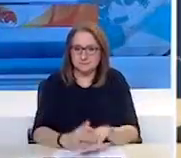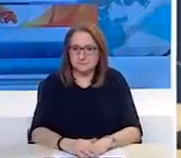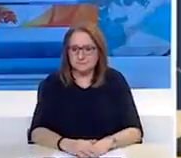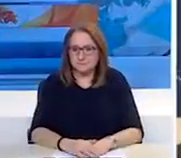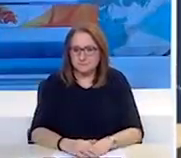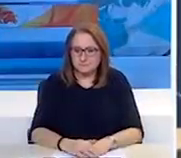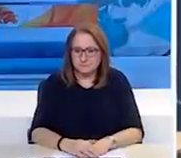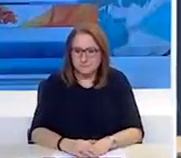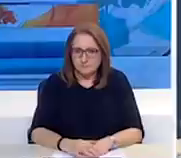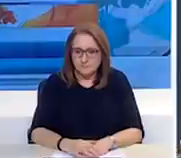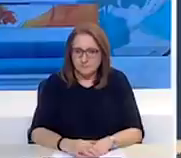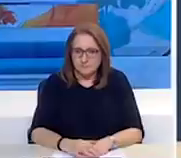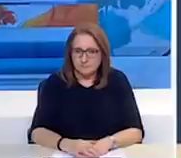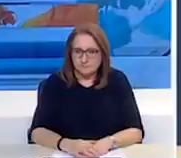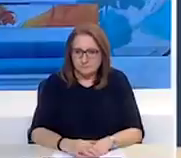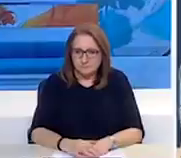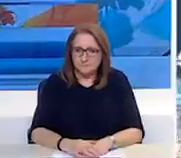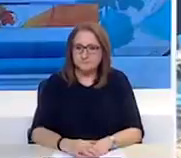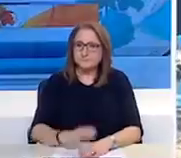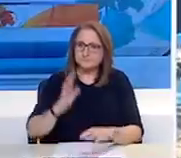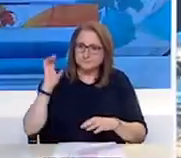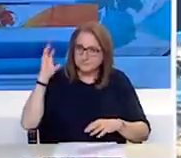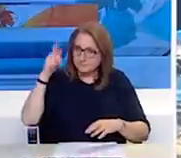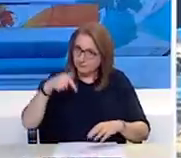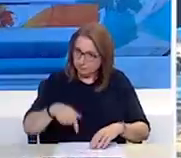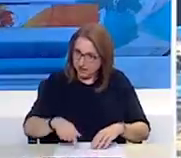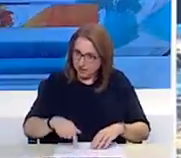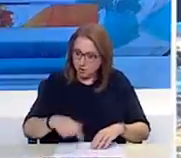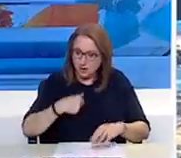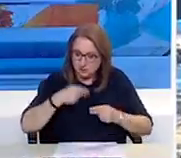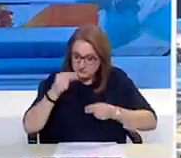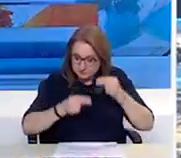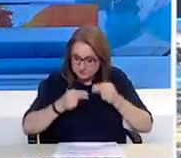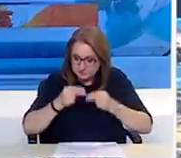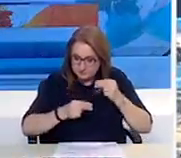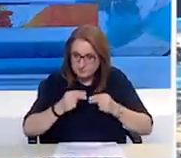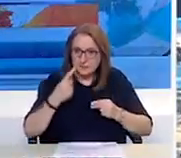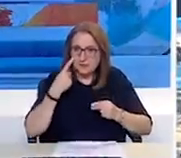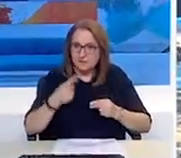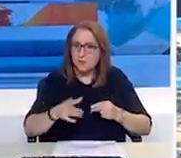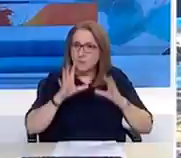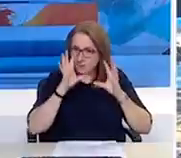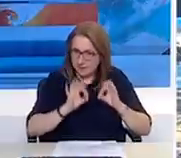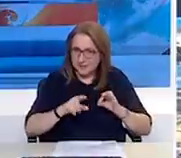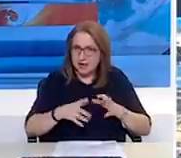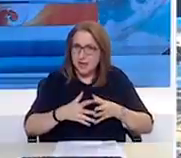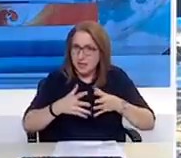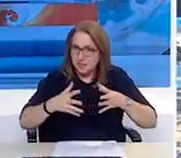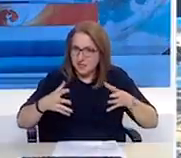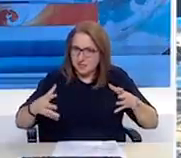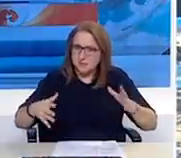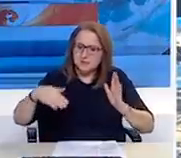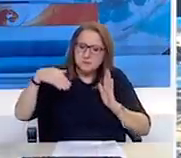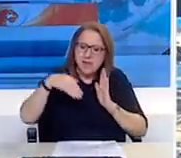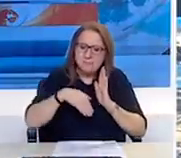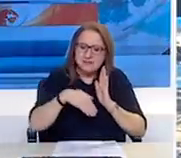Αυτή τη στιγμή, με τα επιδημιολογικά μας δεδομένα, ο πραγματικός αναπαραγωγικός ρυθμός της επιδημίας είναι πολύ κάτω